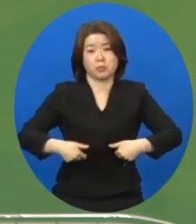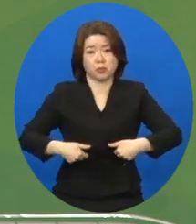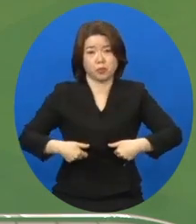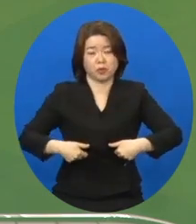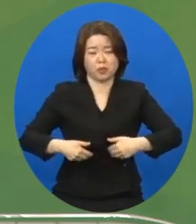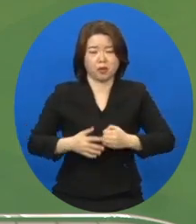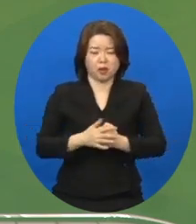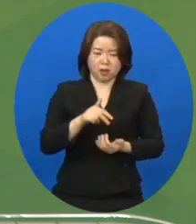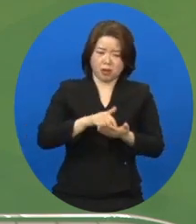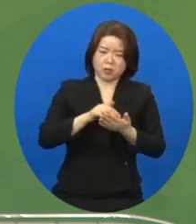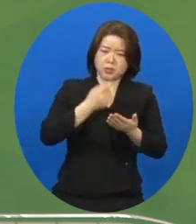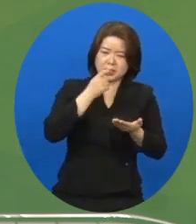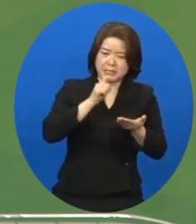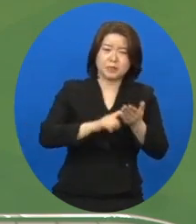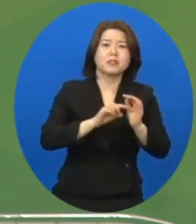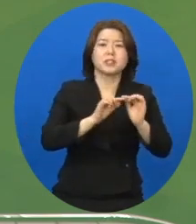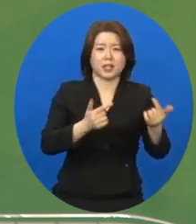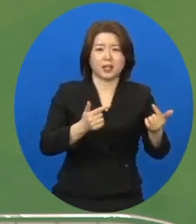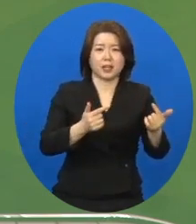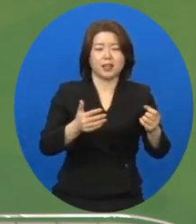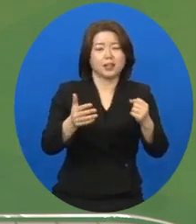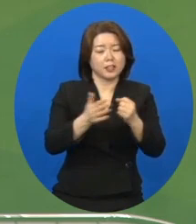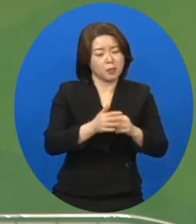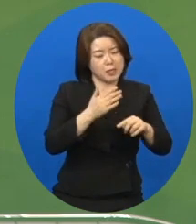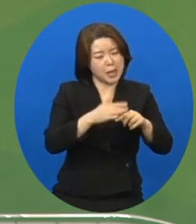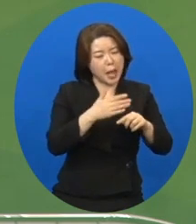형편이 쉽지 않으니까 분납으로 등록금을